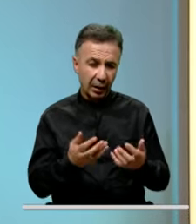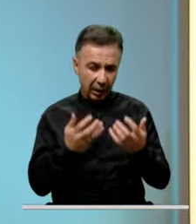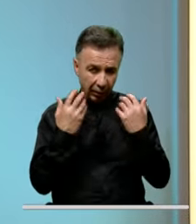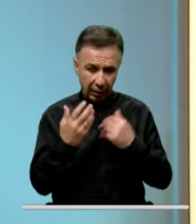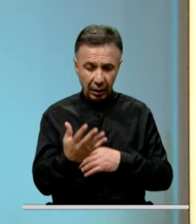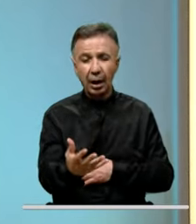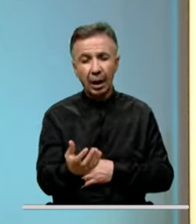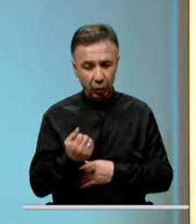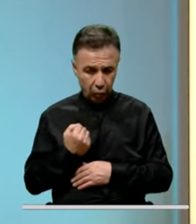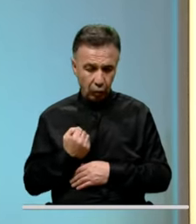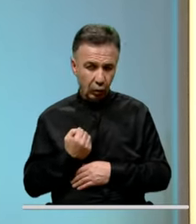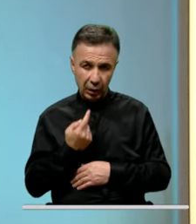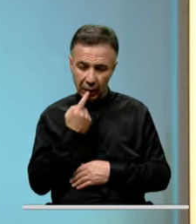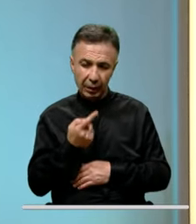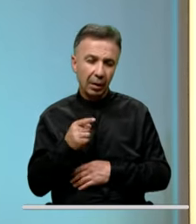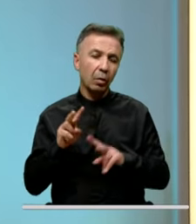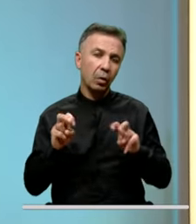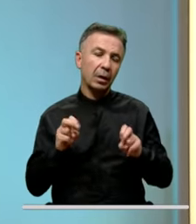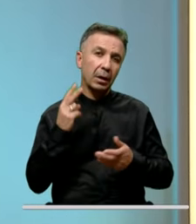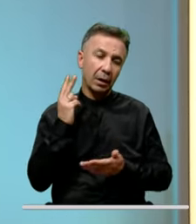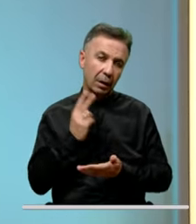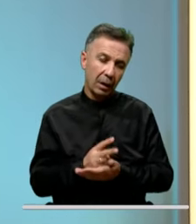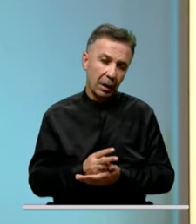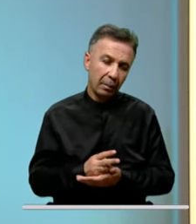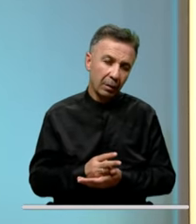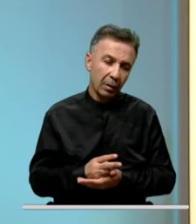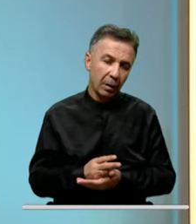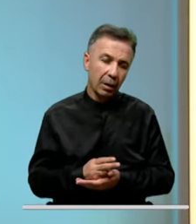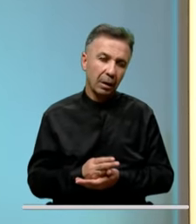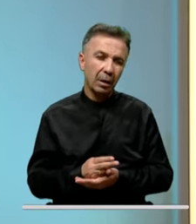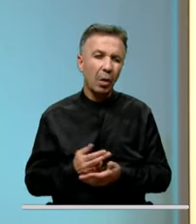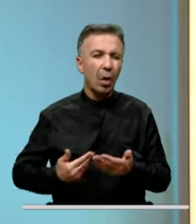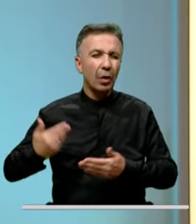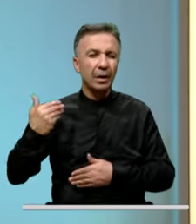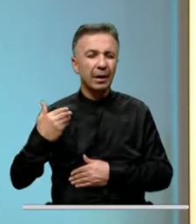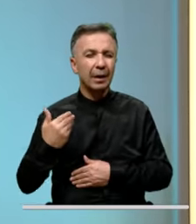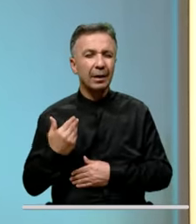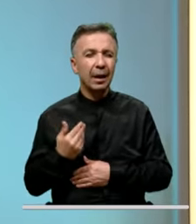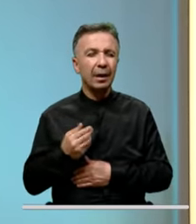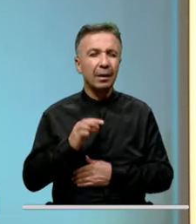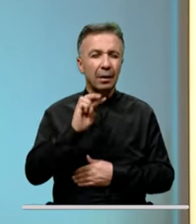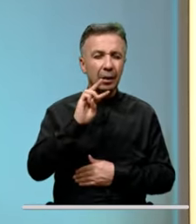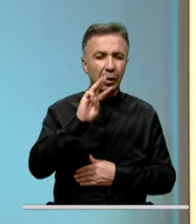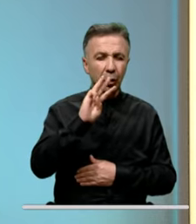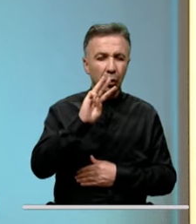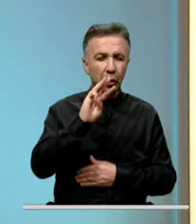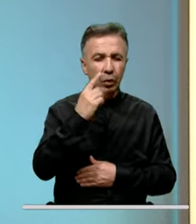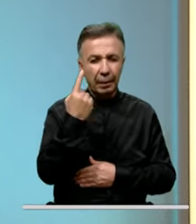Hatta bu konudaki kararlılığımızın bir göstergesi olarak bedelin bir kısmını da